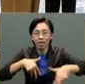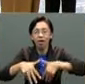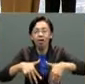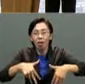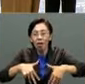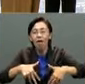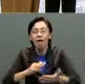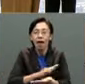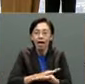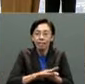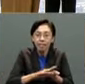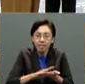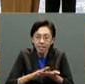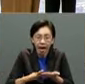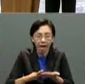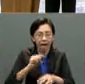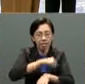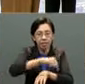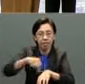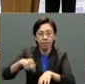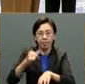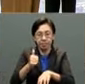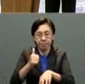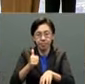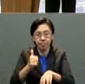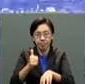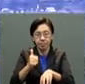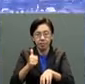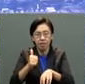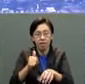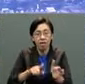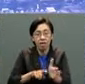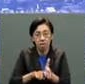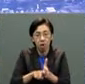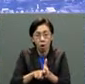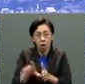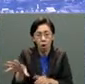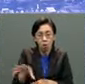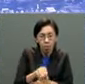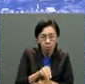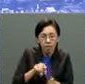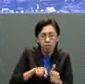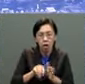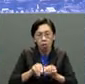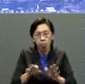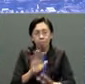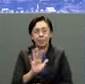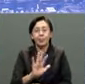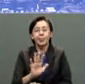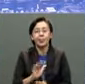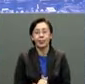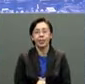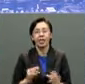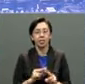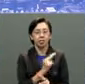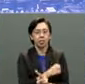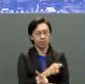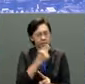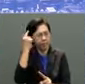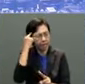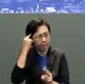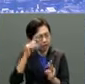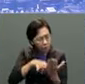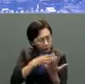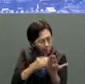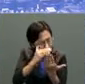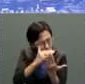ำวันประจำตัวที่ดีไม่เป็นแหล่งรังโรคนะครับซึ่งอันนี้ก็เป็นเรื่องที่ทางกระทรวงสาธารณสุขคิดทั้งระ